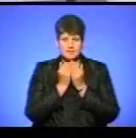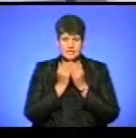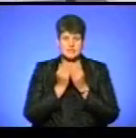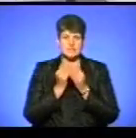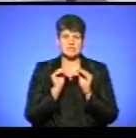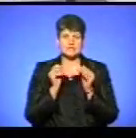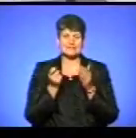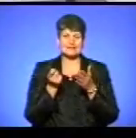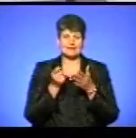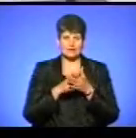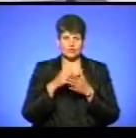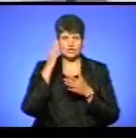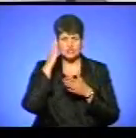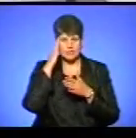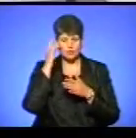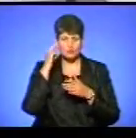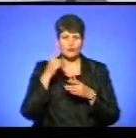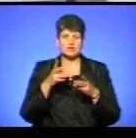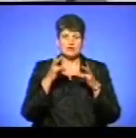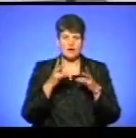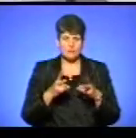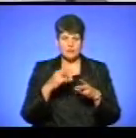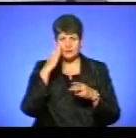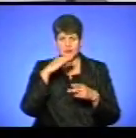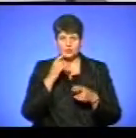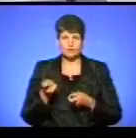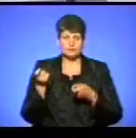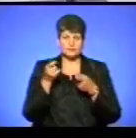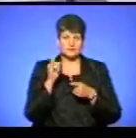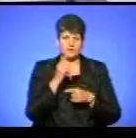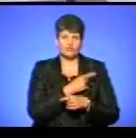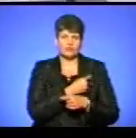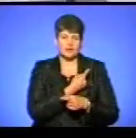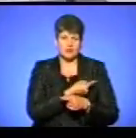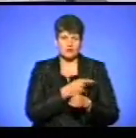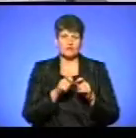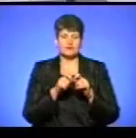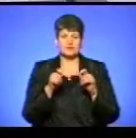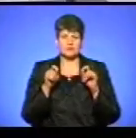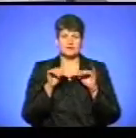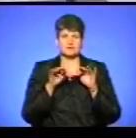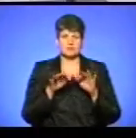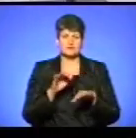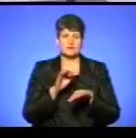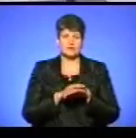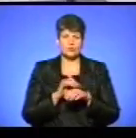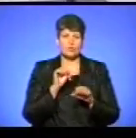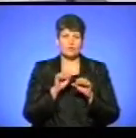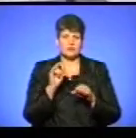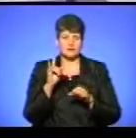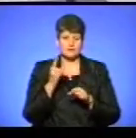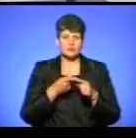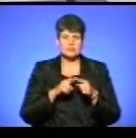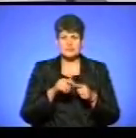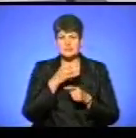черепно-мозковою травмою. До лікарні дитину привіз батько. Поліція відкрила кримінальне провадження за фактом побиття дитини. Про це нам повідомив